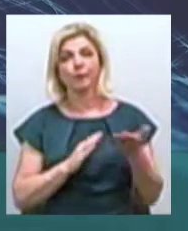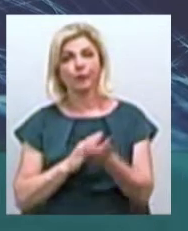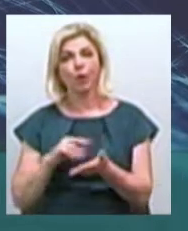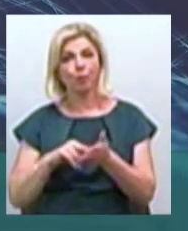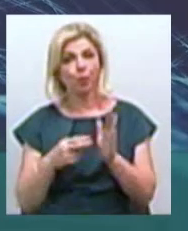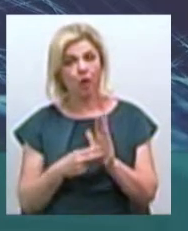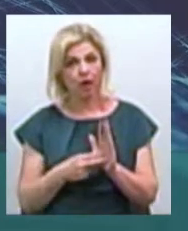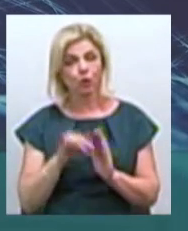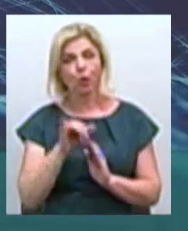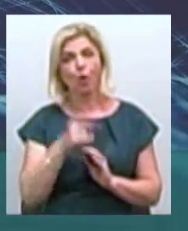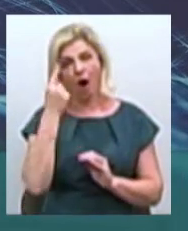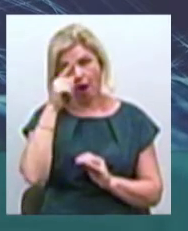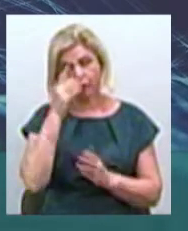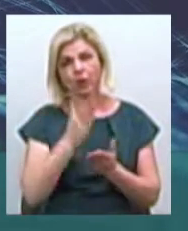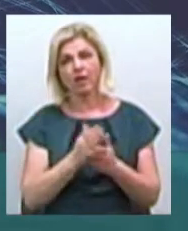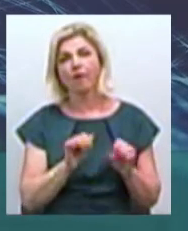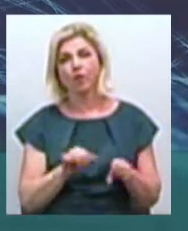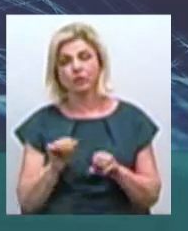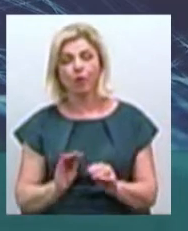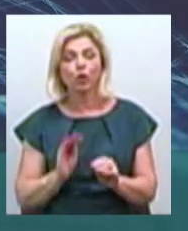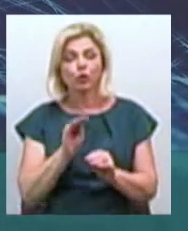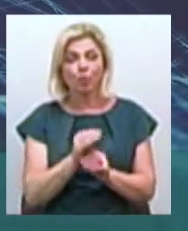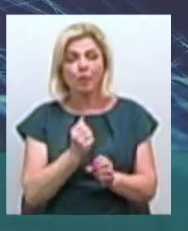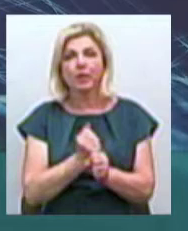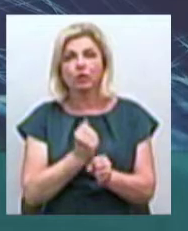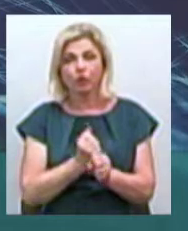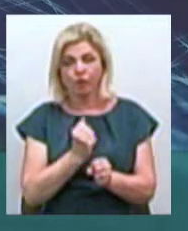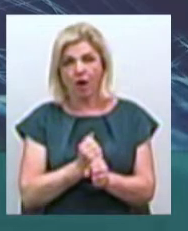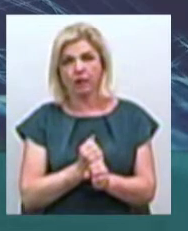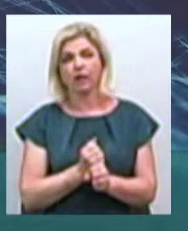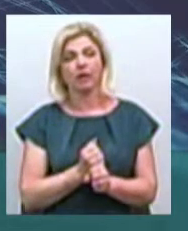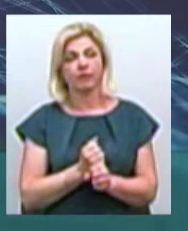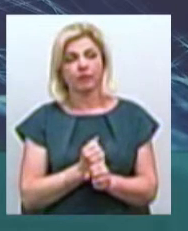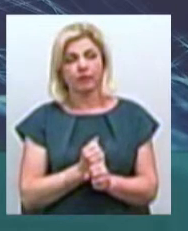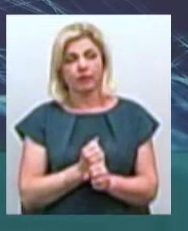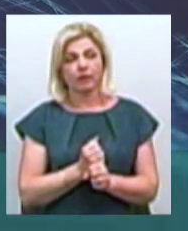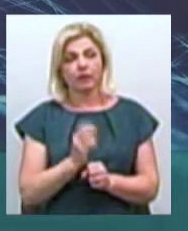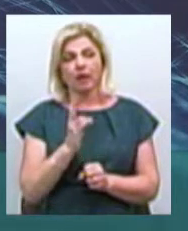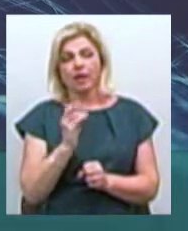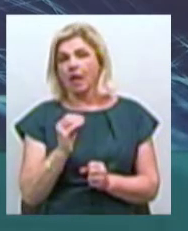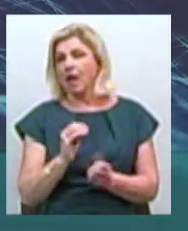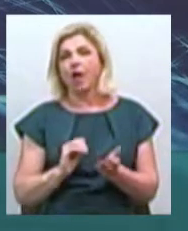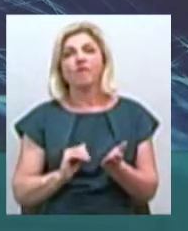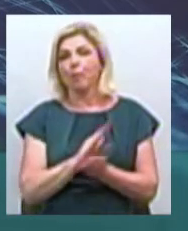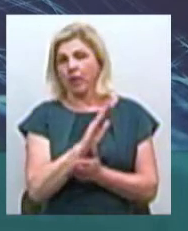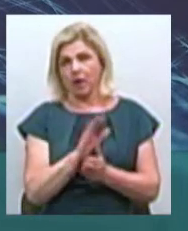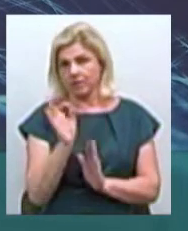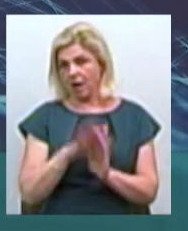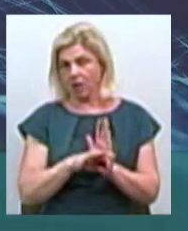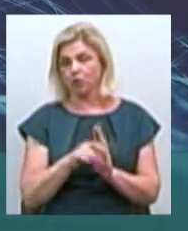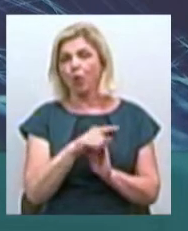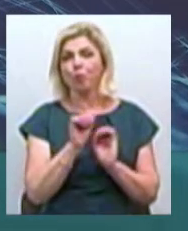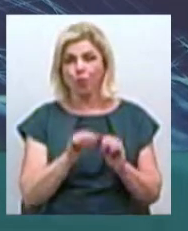є можливість доопрацювати з формальних причин. З формальних причин не відкидаються проєкти. Вони можуть